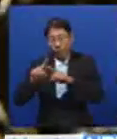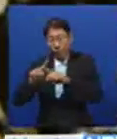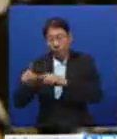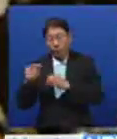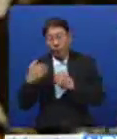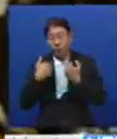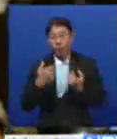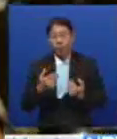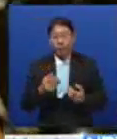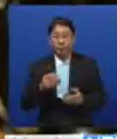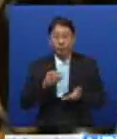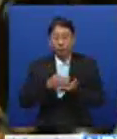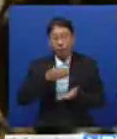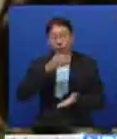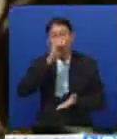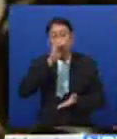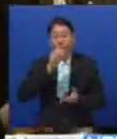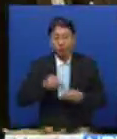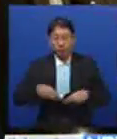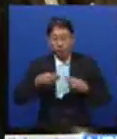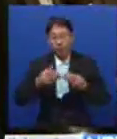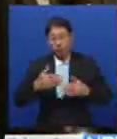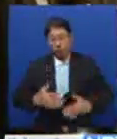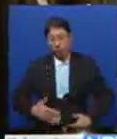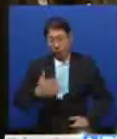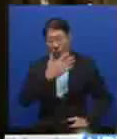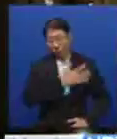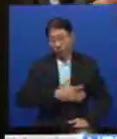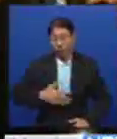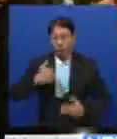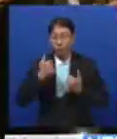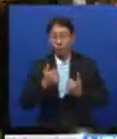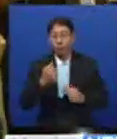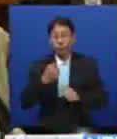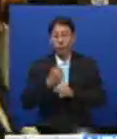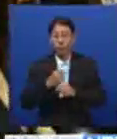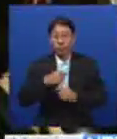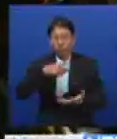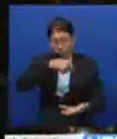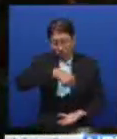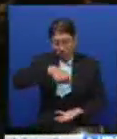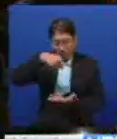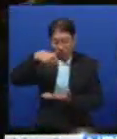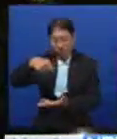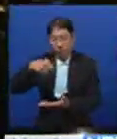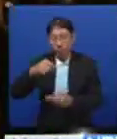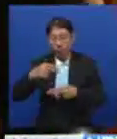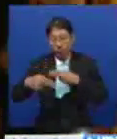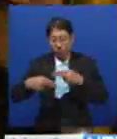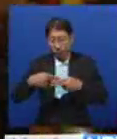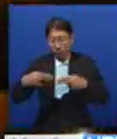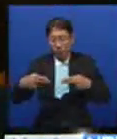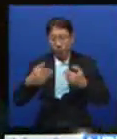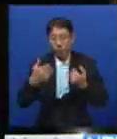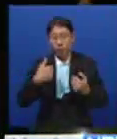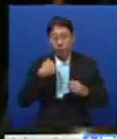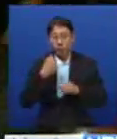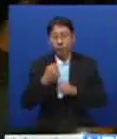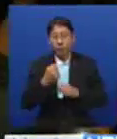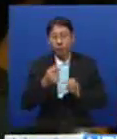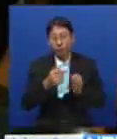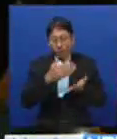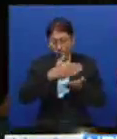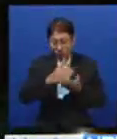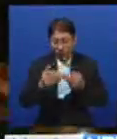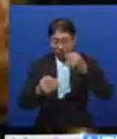ภาพและผลิตภัณฑ์หรืออาหารเพื่อสุขภาพรวมทั้งการสั่งทำกระเช้าของขวัญอีกด้วยค่ะโดยกิจกรรมจะแบ่งออกเป็น